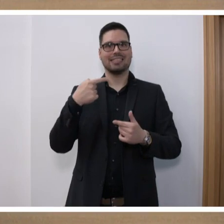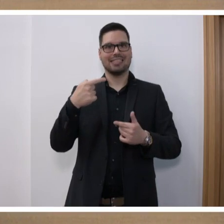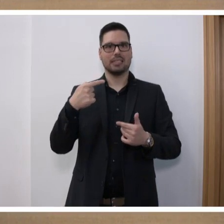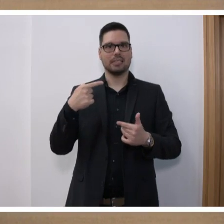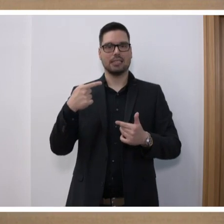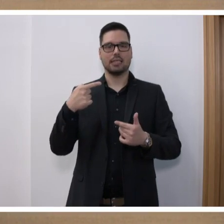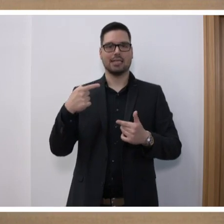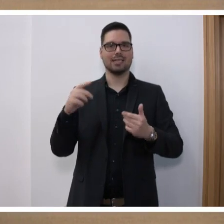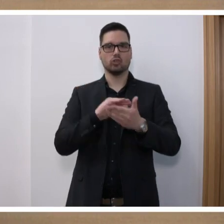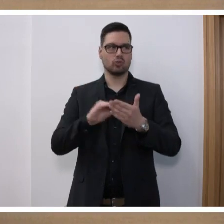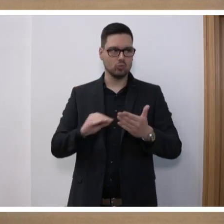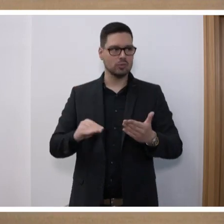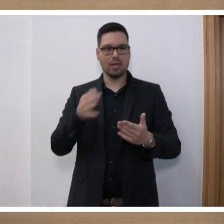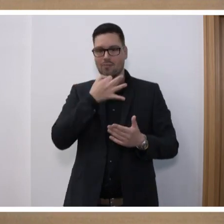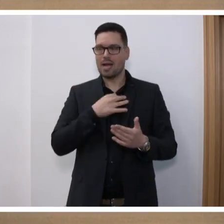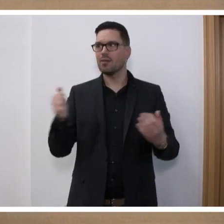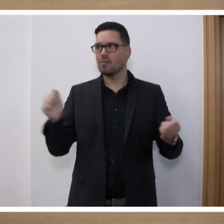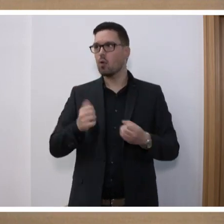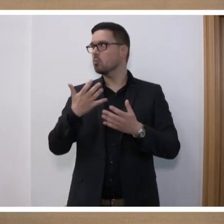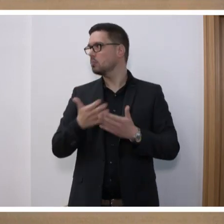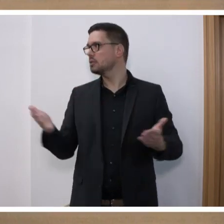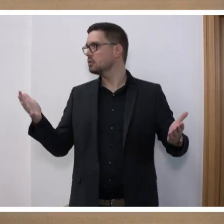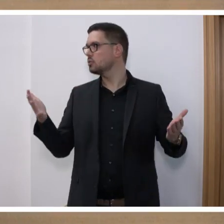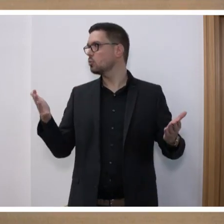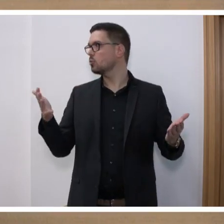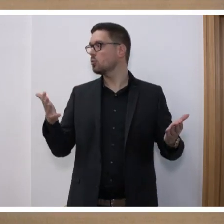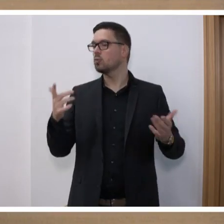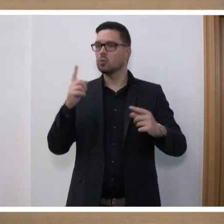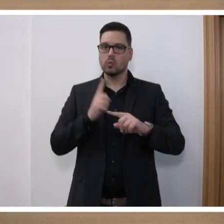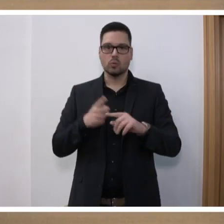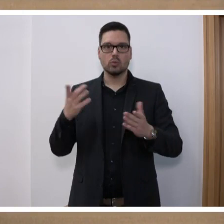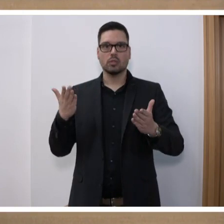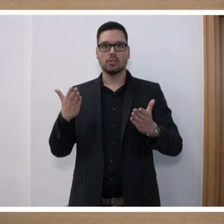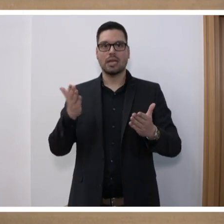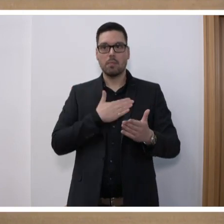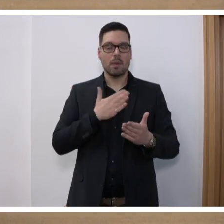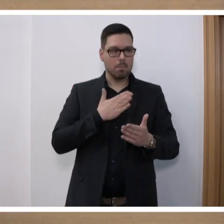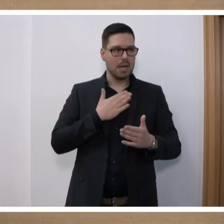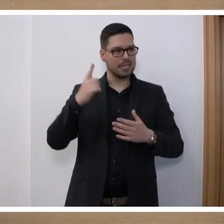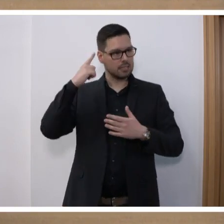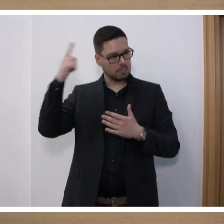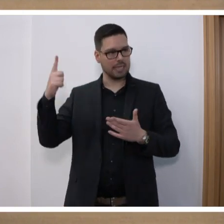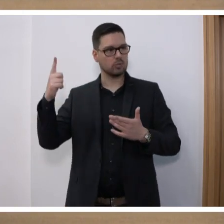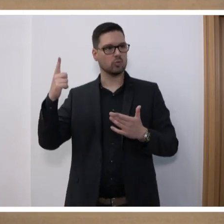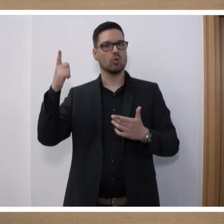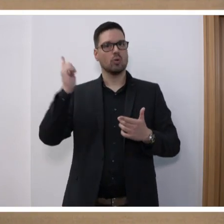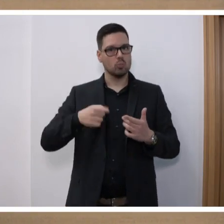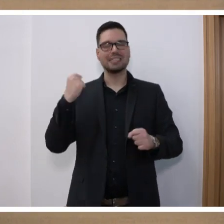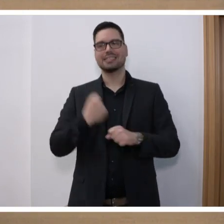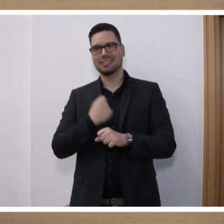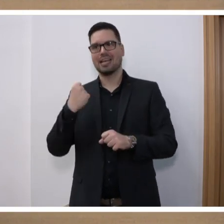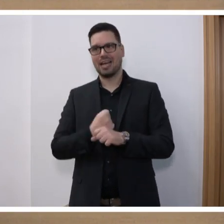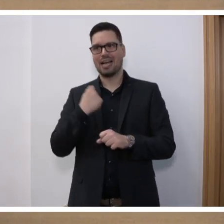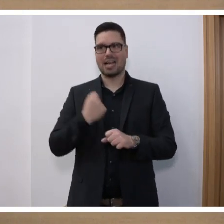uns alle fragen, warum ist das so? Und ich bin aber der Überzeugung, wir müssen daran